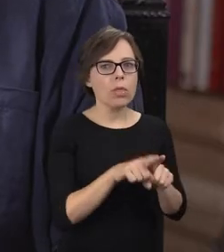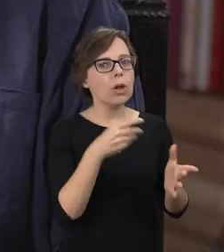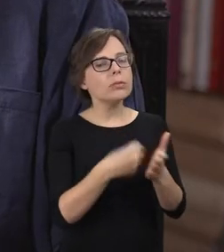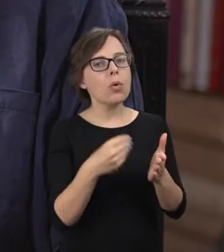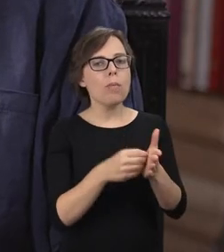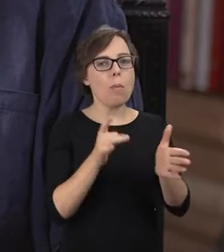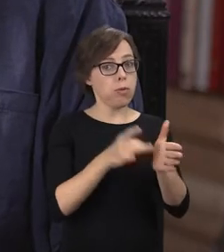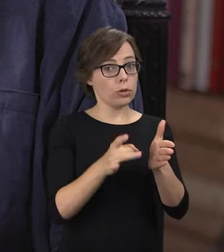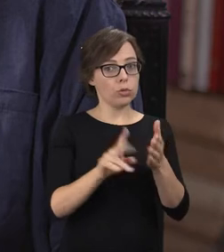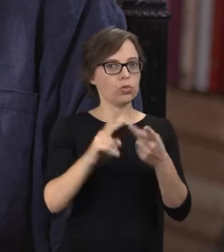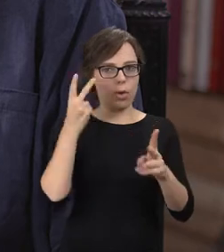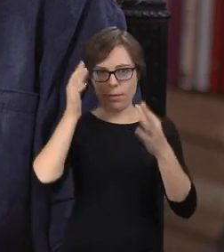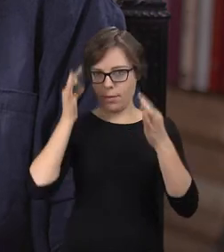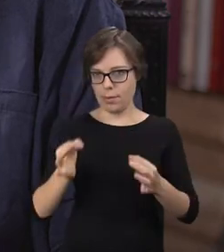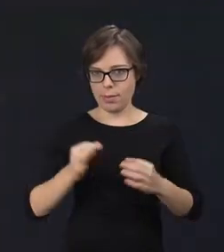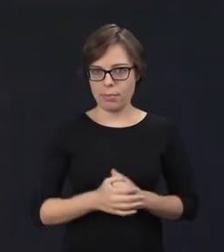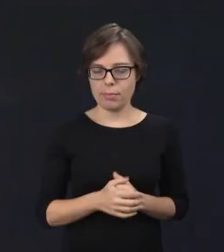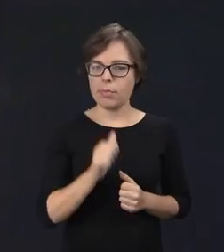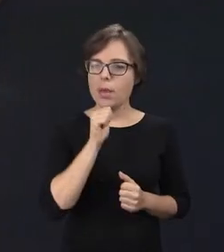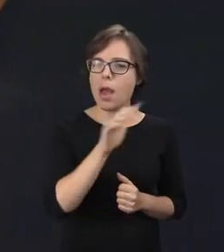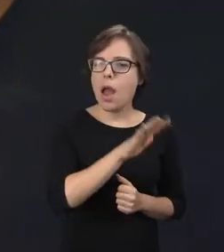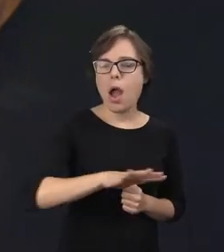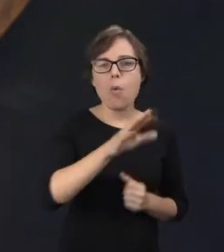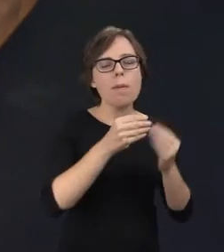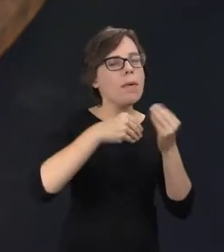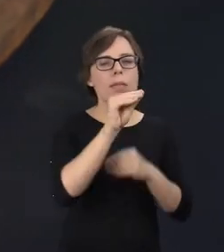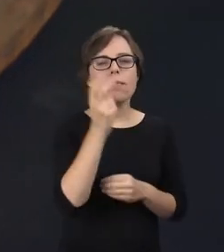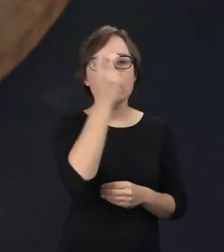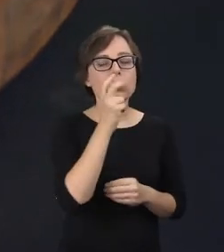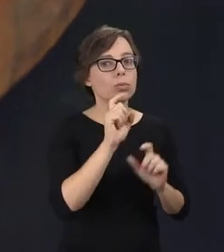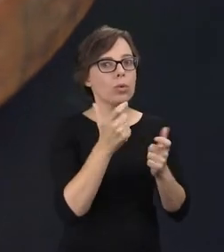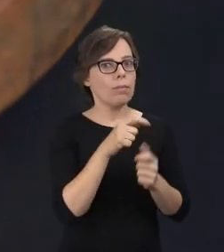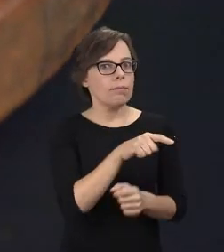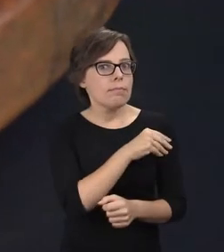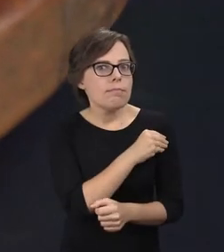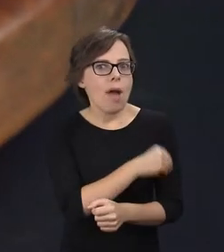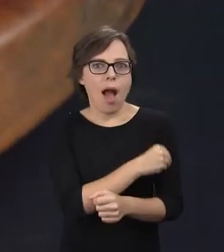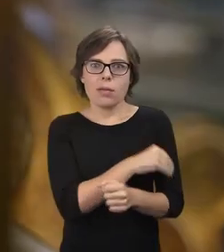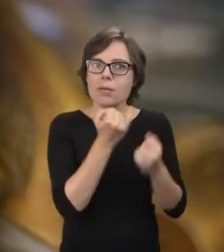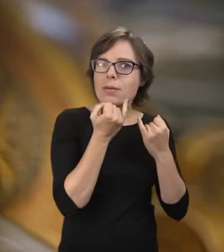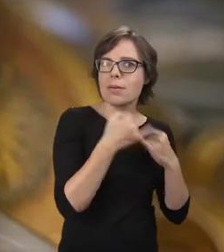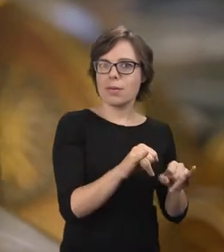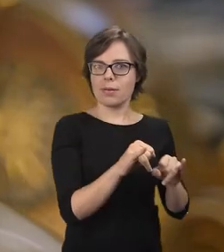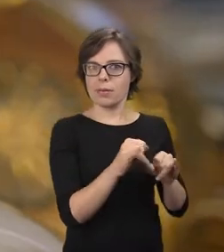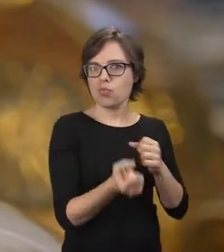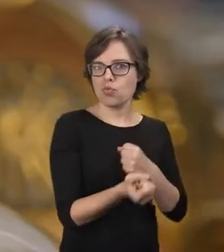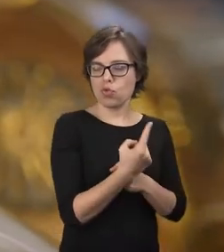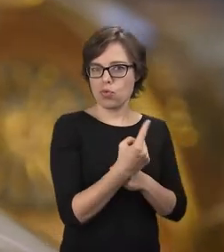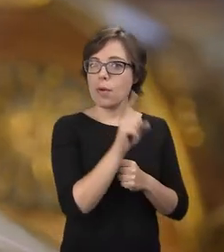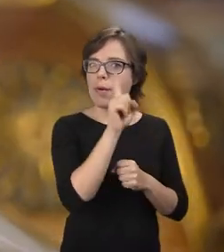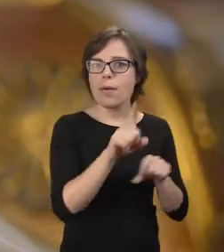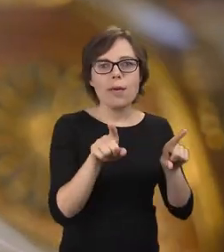rynek na wyroby porcelanowe pochodzące z Chin. Europejczyków przede wszystkim fascynował materiał, z jakiego były wykonane tego typu